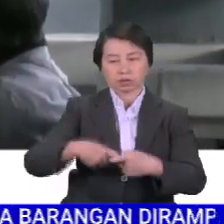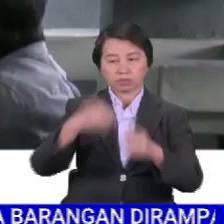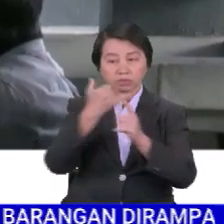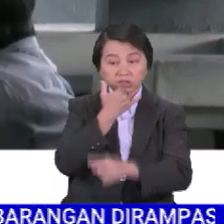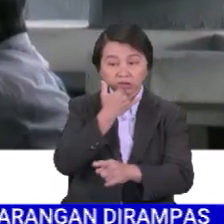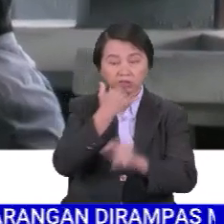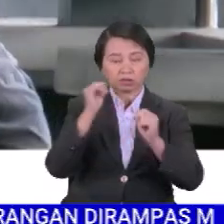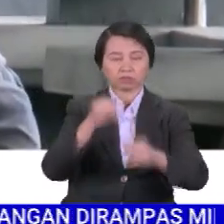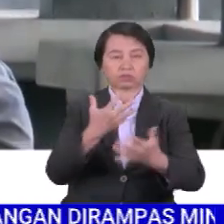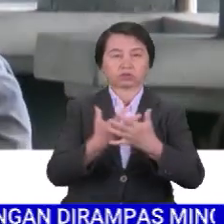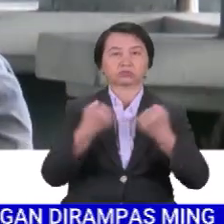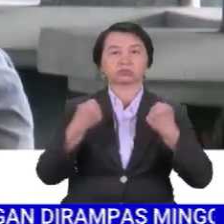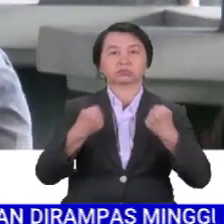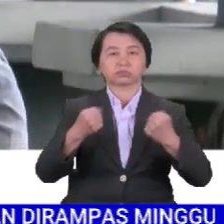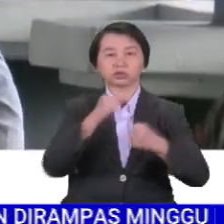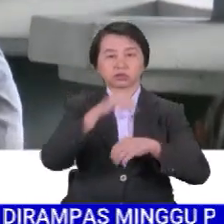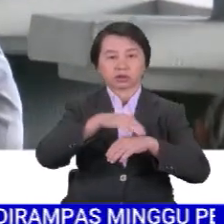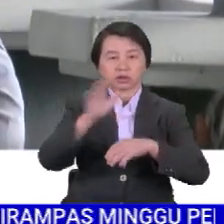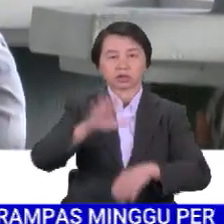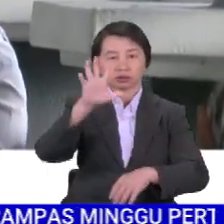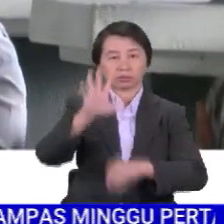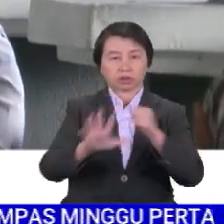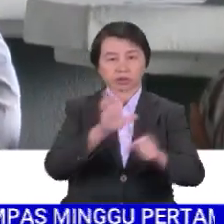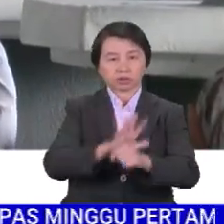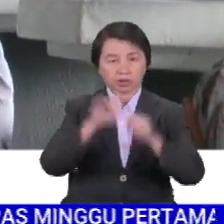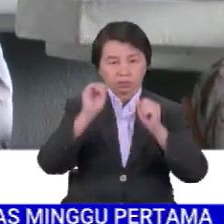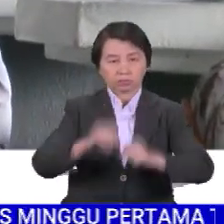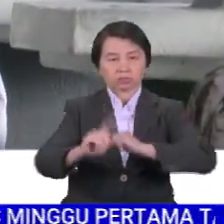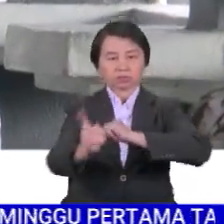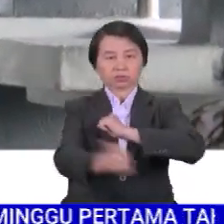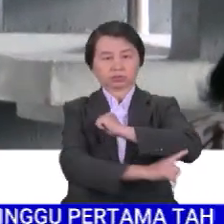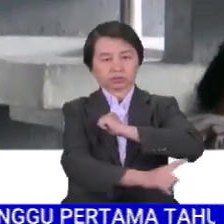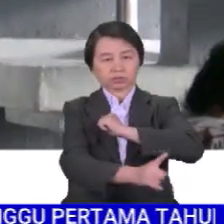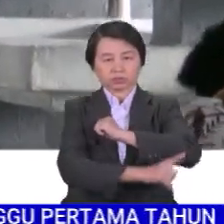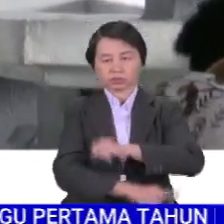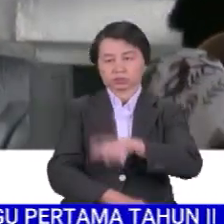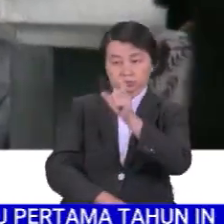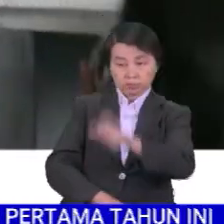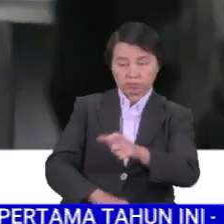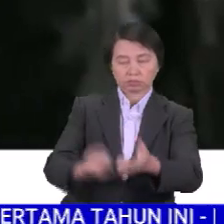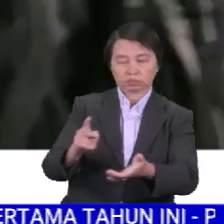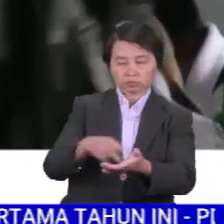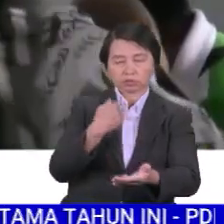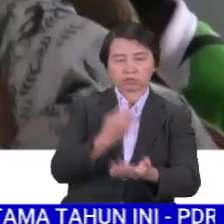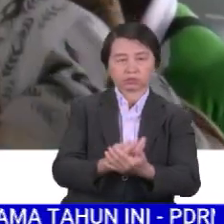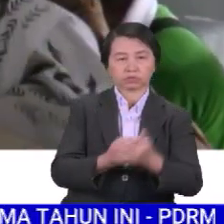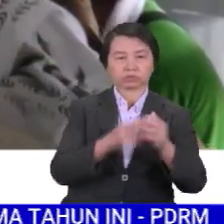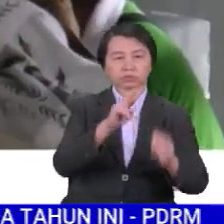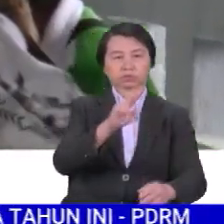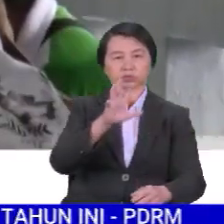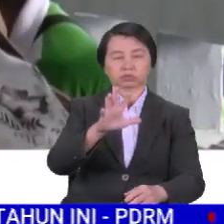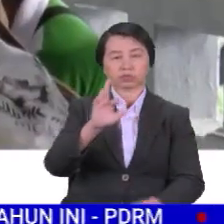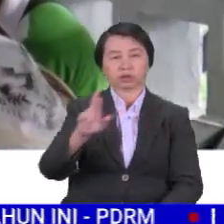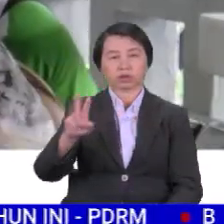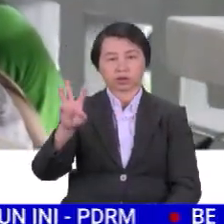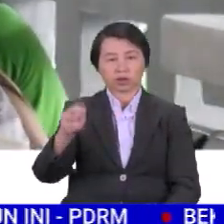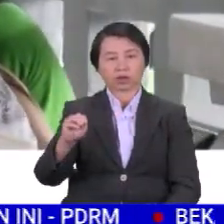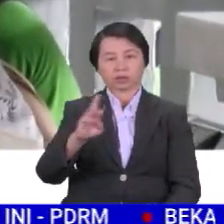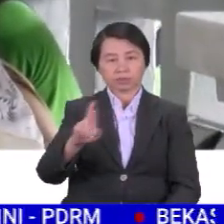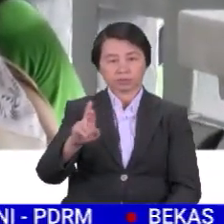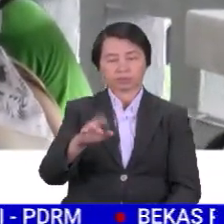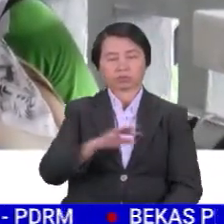kesalahan boleh dipenjara tidak melebihi 15 tahun dan boleh didenda tertuduh dibenar ikat jamin rm25,000 bagi kesemua